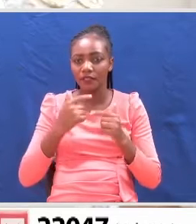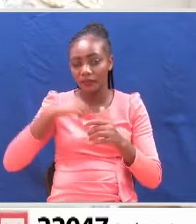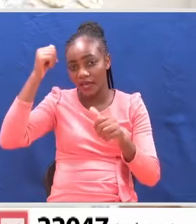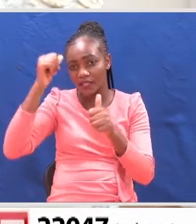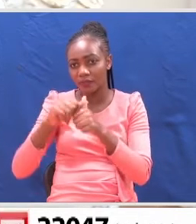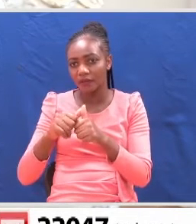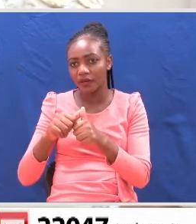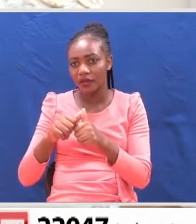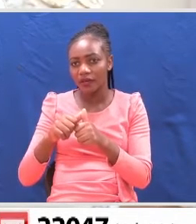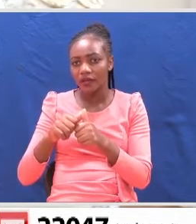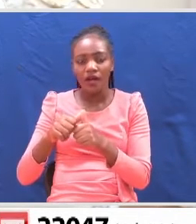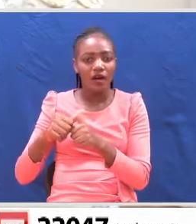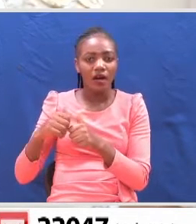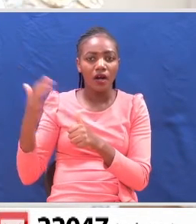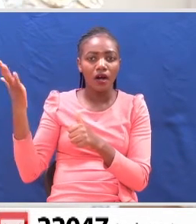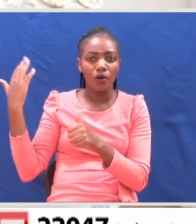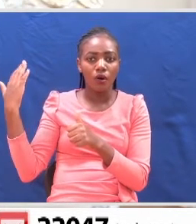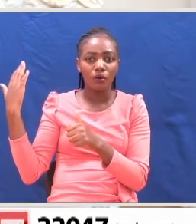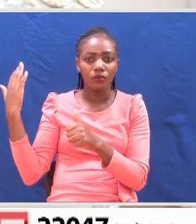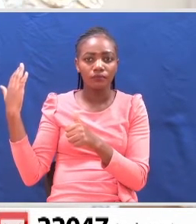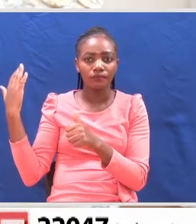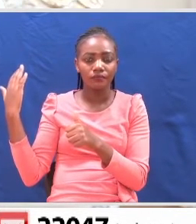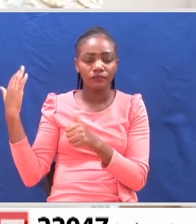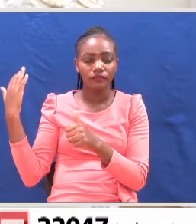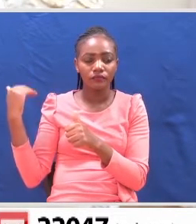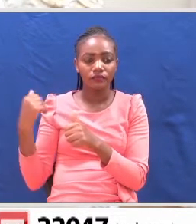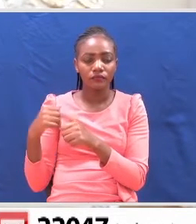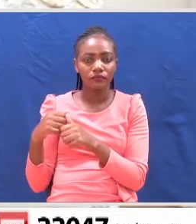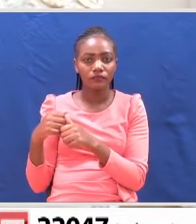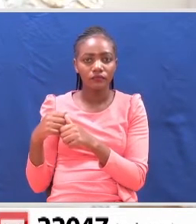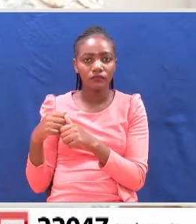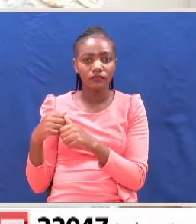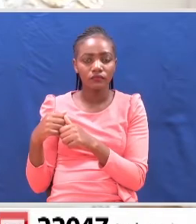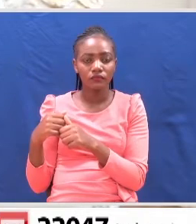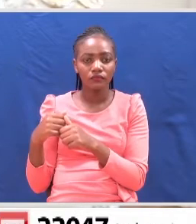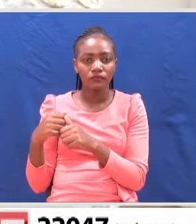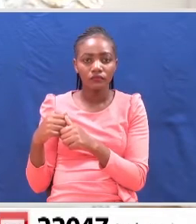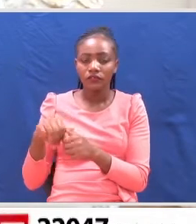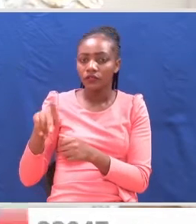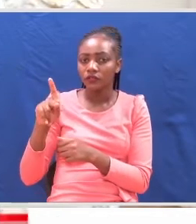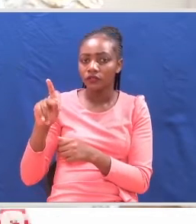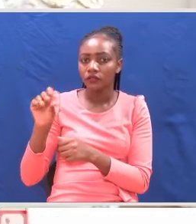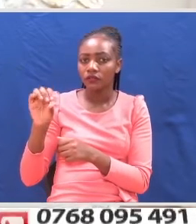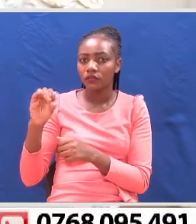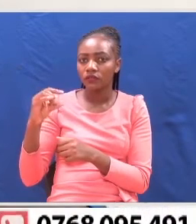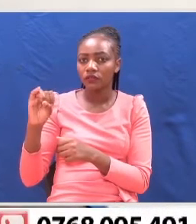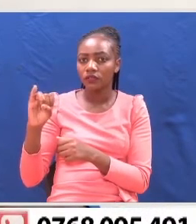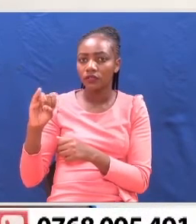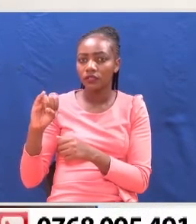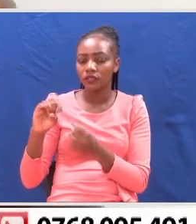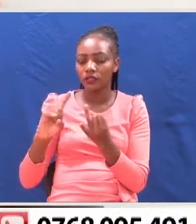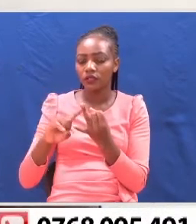Sendro imetoa marais, kulikuwa na wakati mmoja Koigi wa Mwere, kulikuwa na Pius